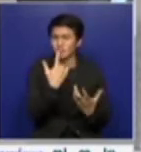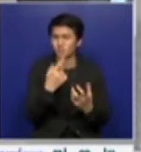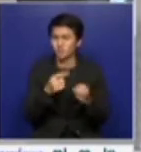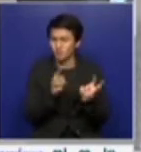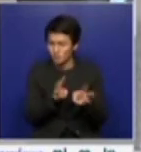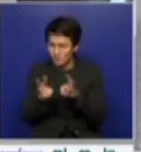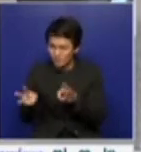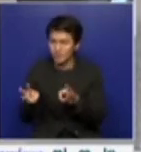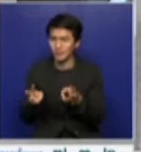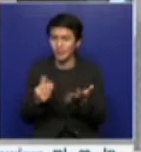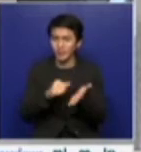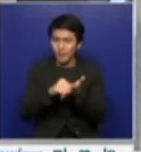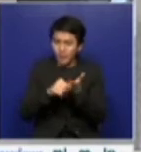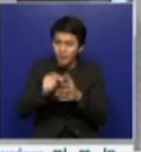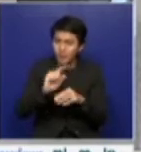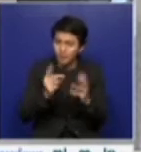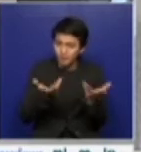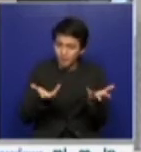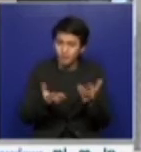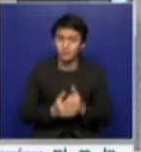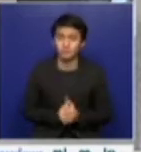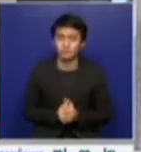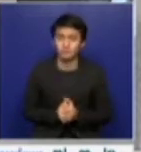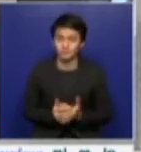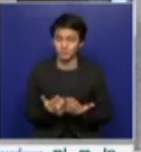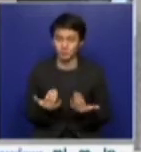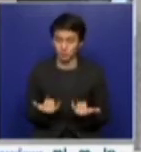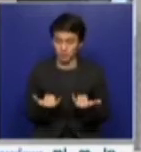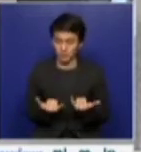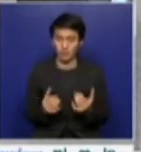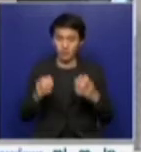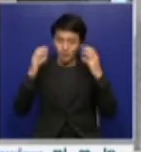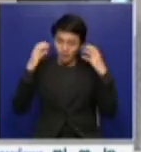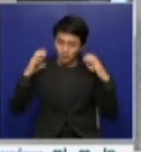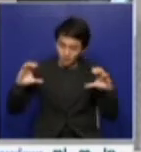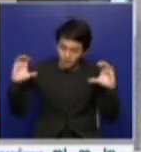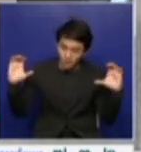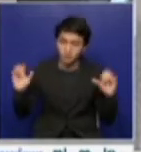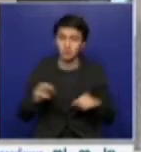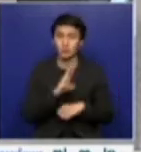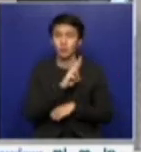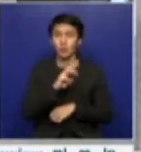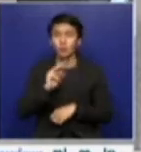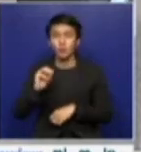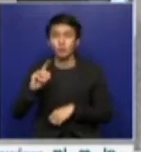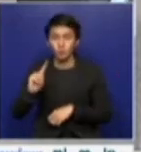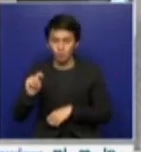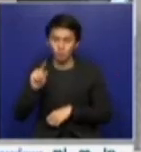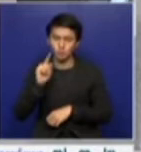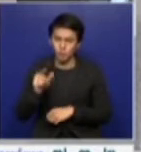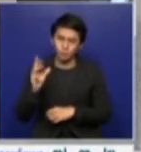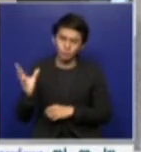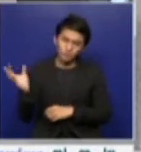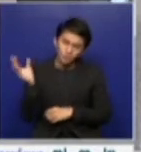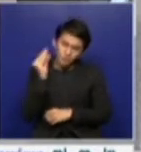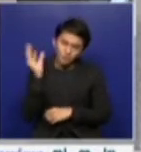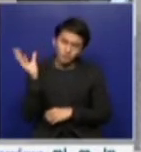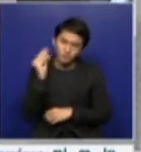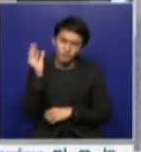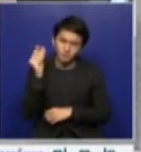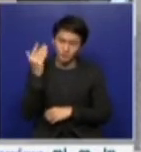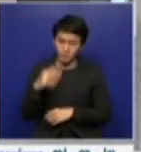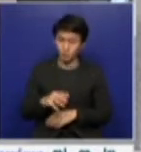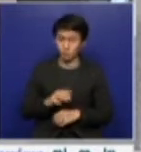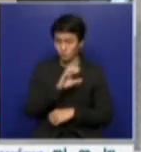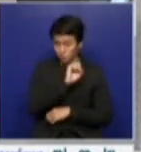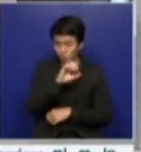ทั้งนี้รัฐบาลและคณะรัฐมนตรีนั้นควรจะรับฟังความคิดเห็นของสมาชิกสภาผู้แทน